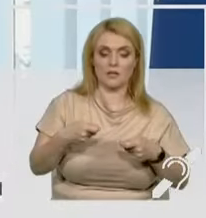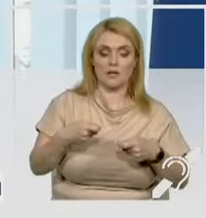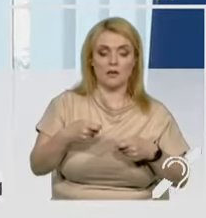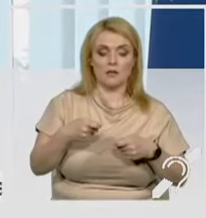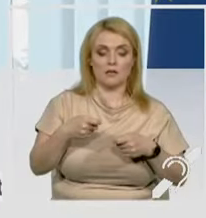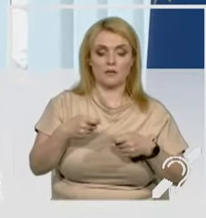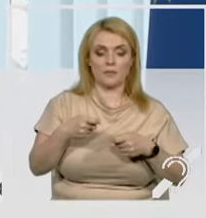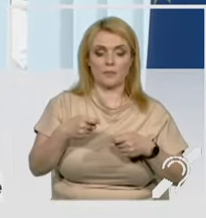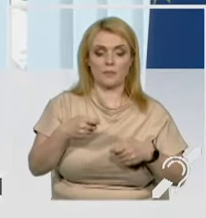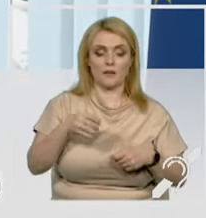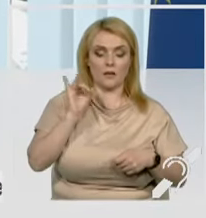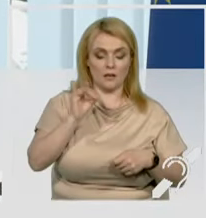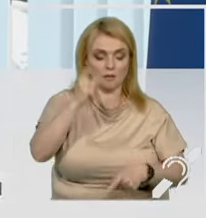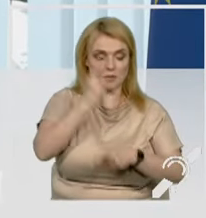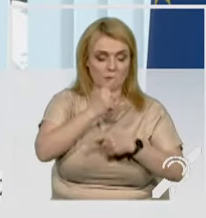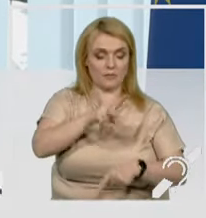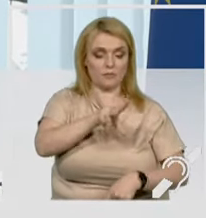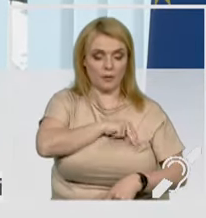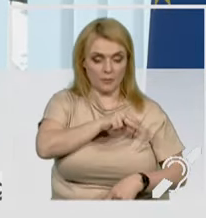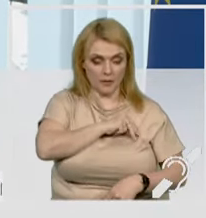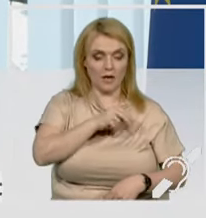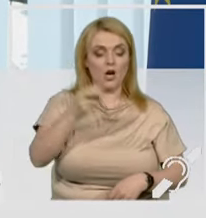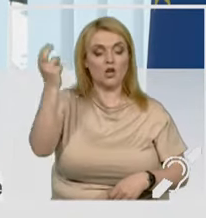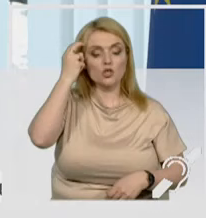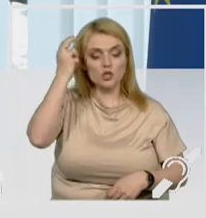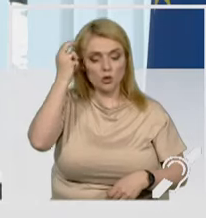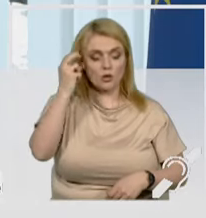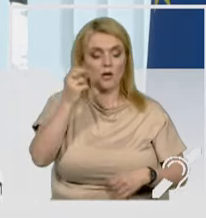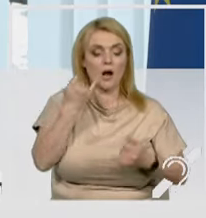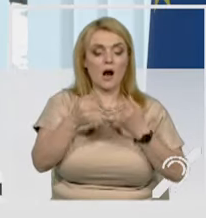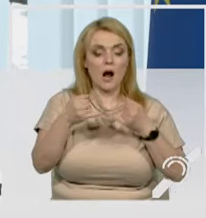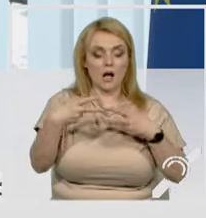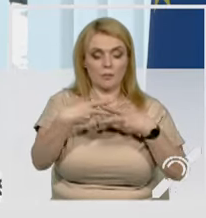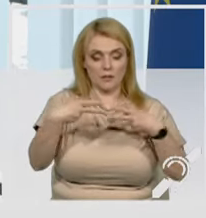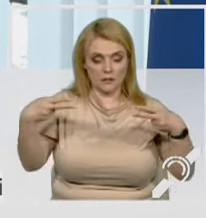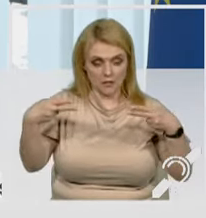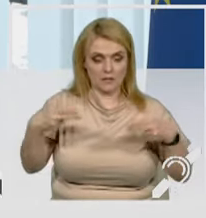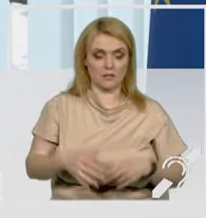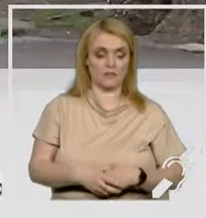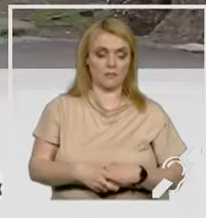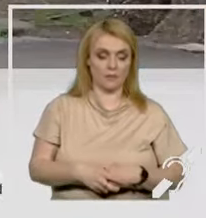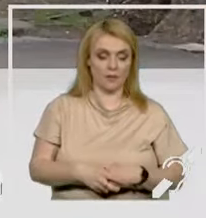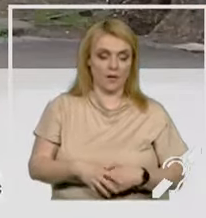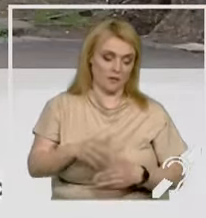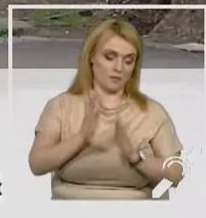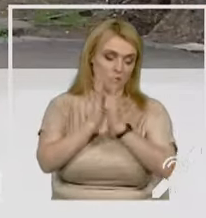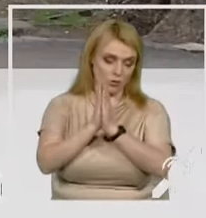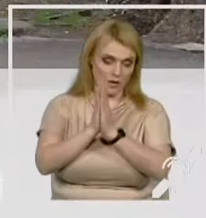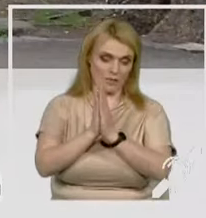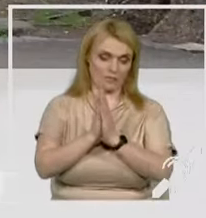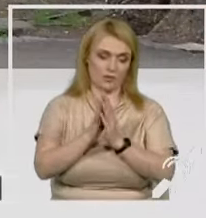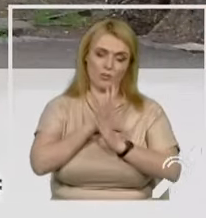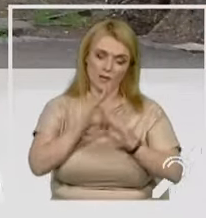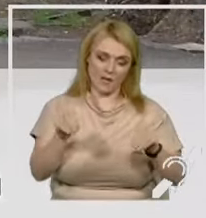producerea și portul panglicilor bicolore care reprezintă simbolul unei agresiuni. Rugăm ca să